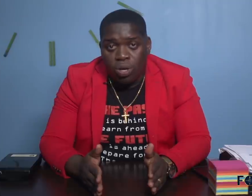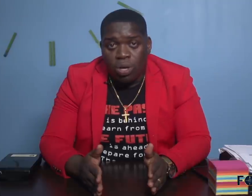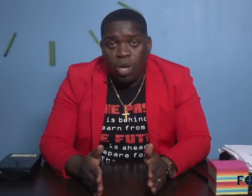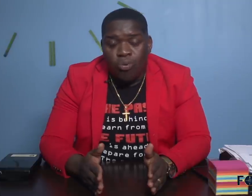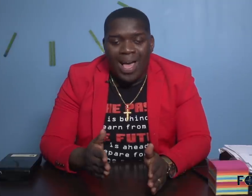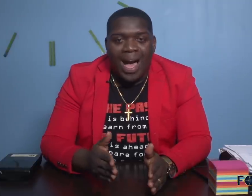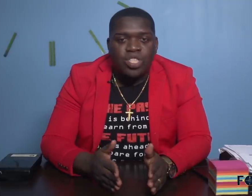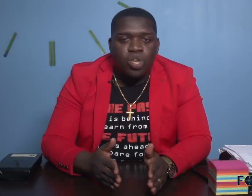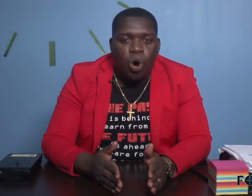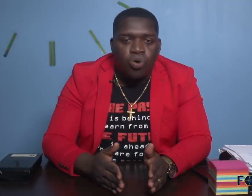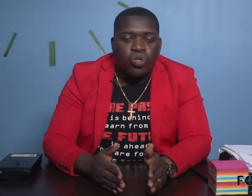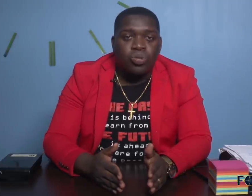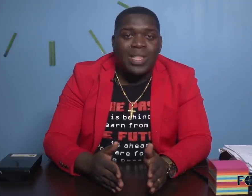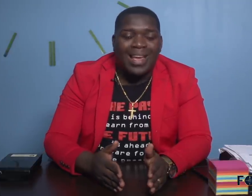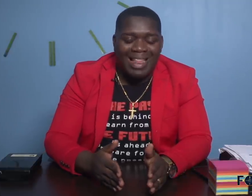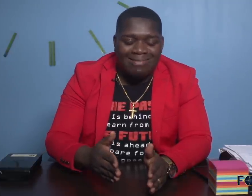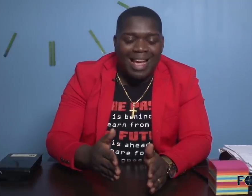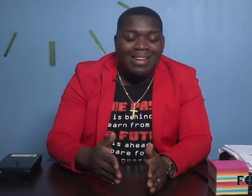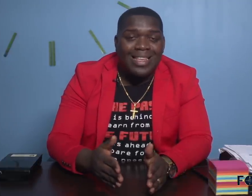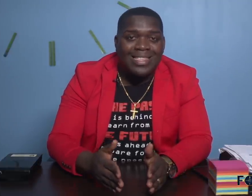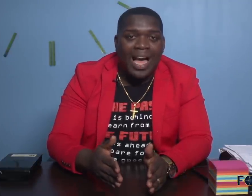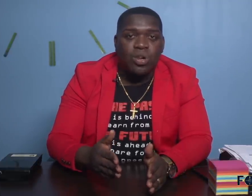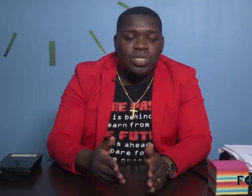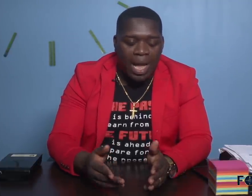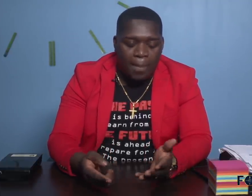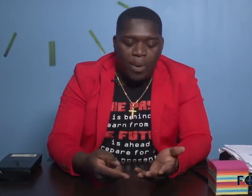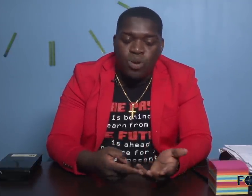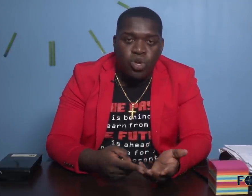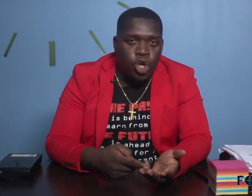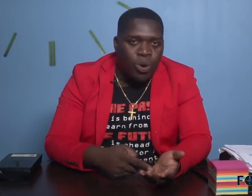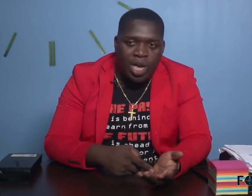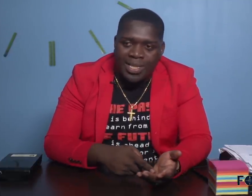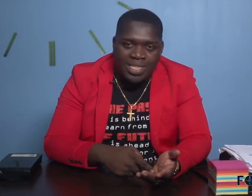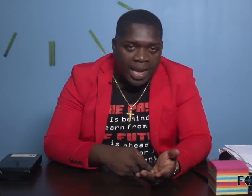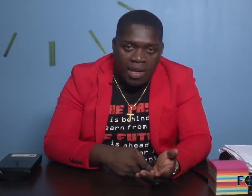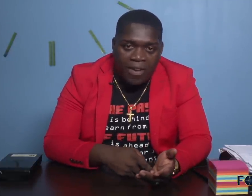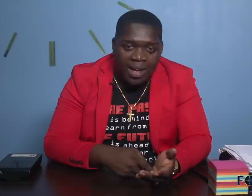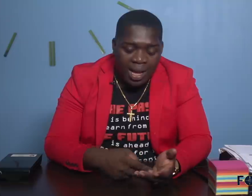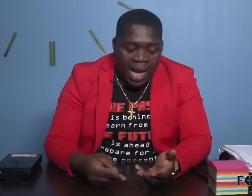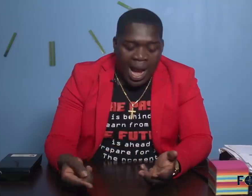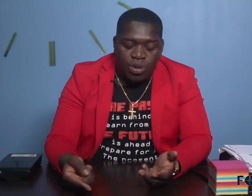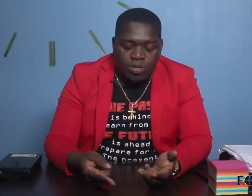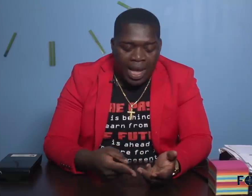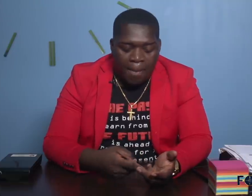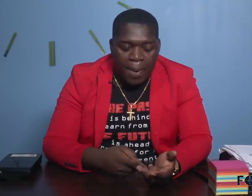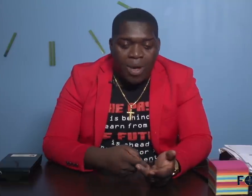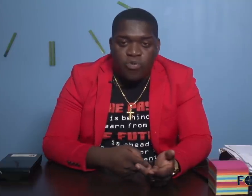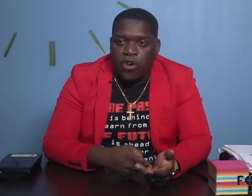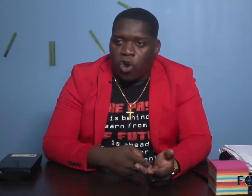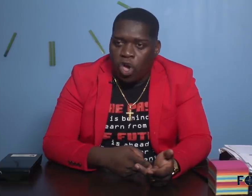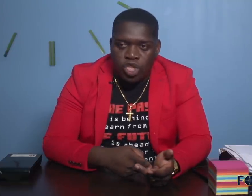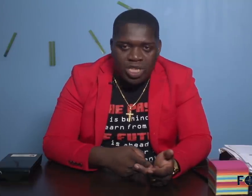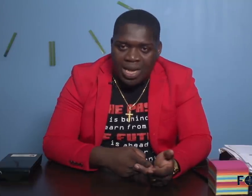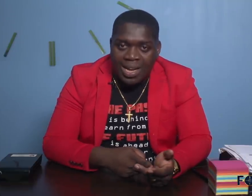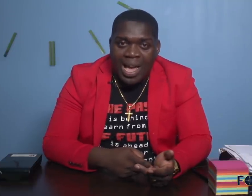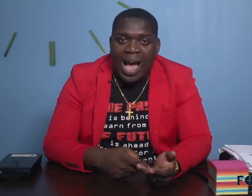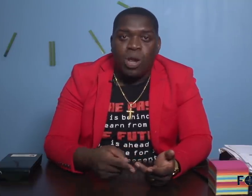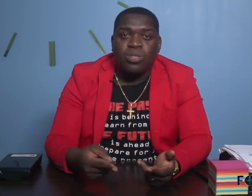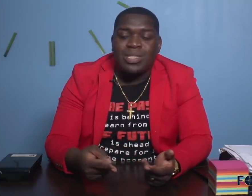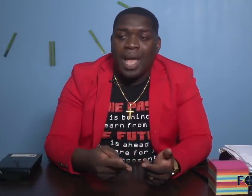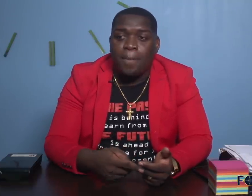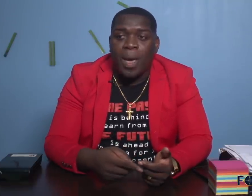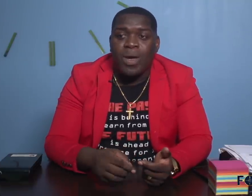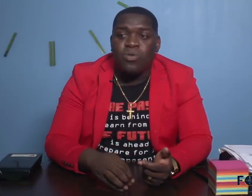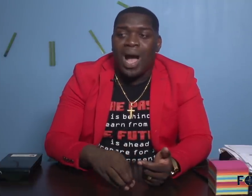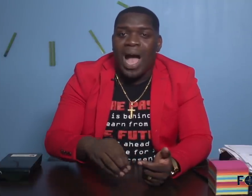oso. We aksi ook to taki de teng disi ano teng pewe du nieuwe inschrijvingen. Ano teng pewe du verhuizingen.